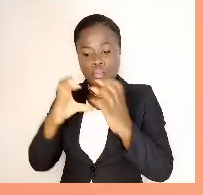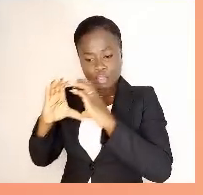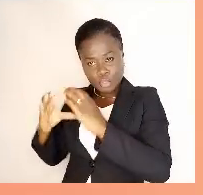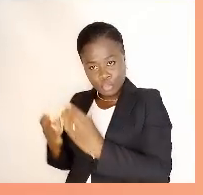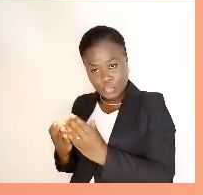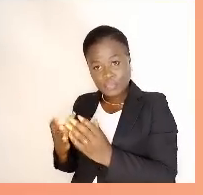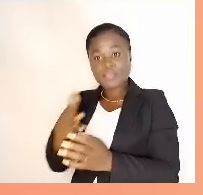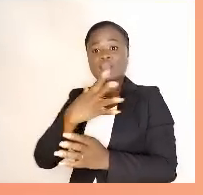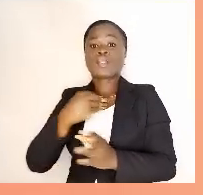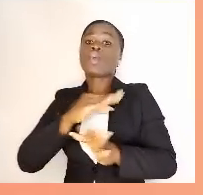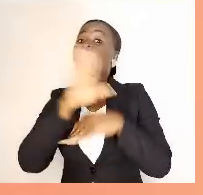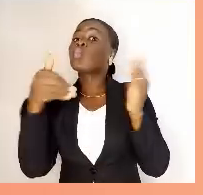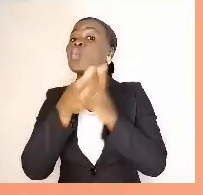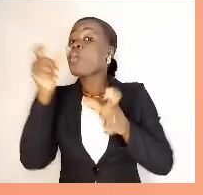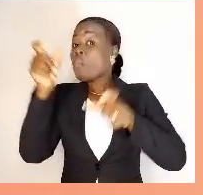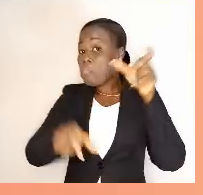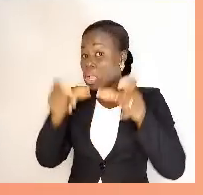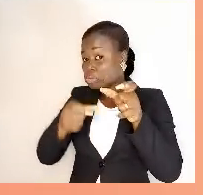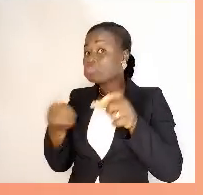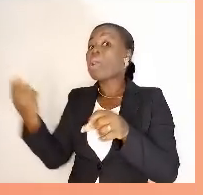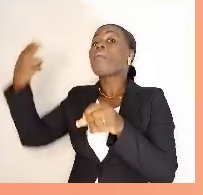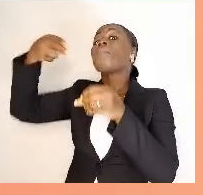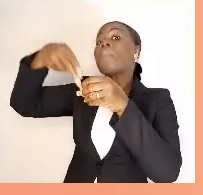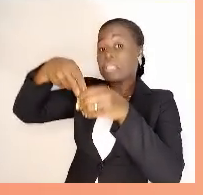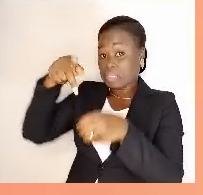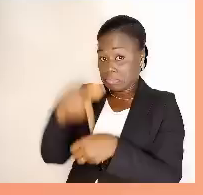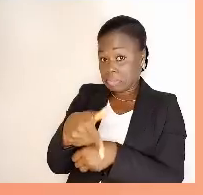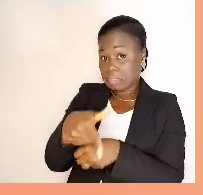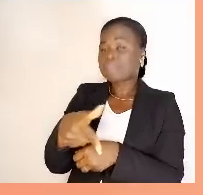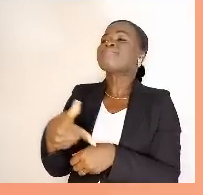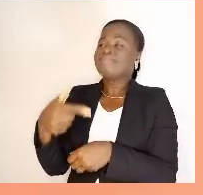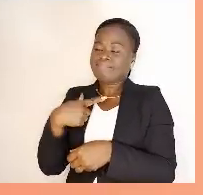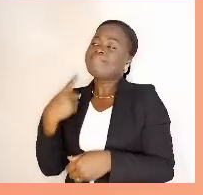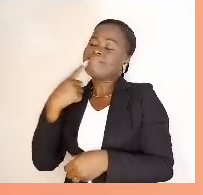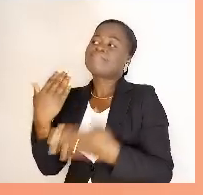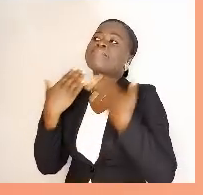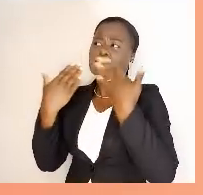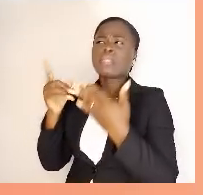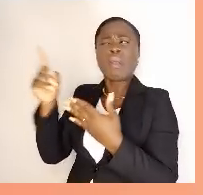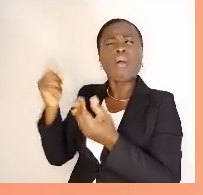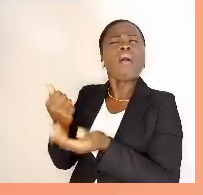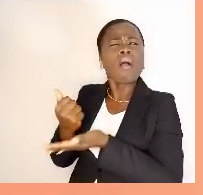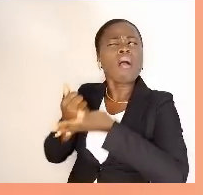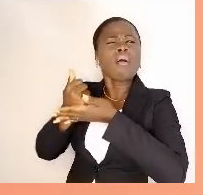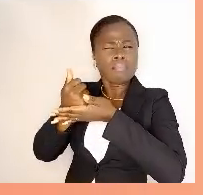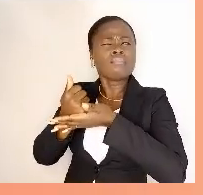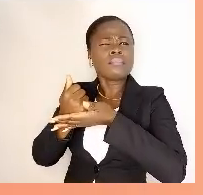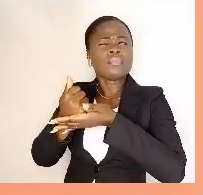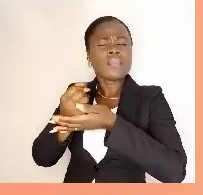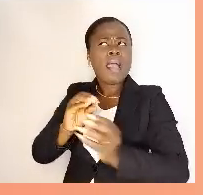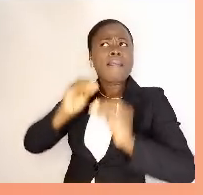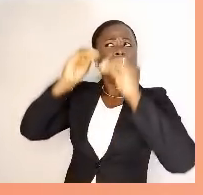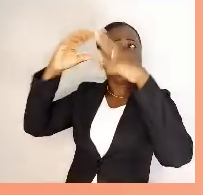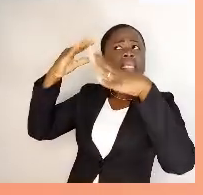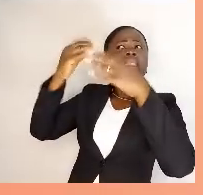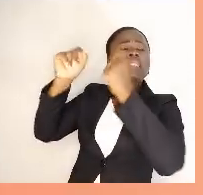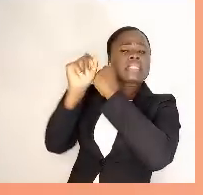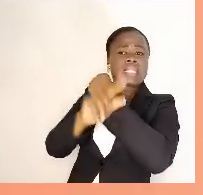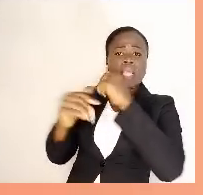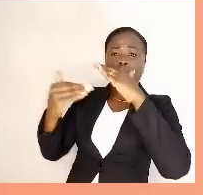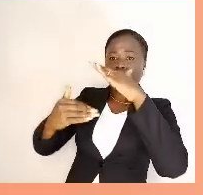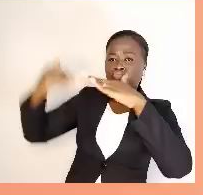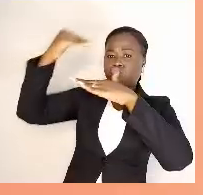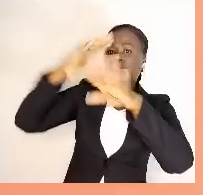commission, de même que tous les participants, sans exception, qui ont su mettre le Sénégal au-dessus de